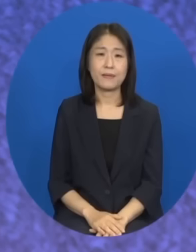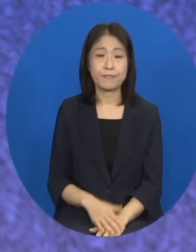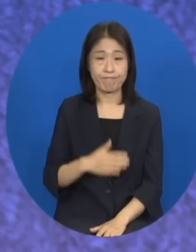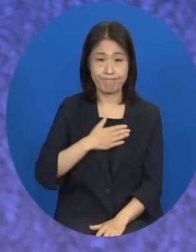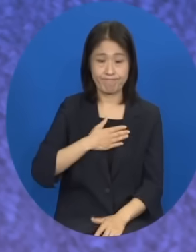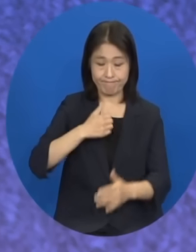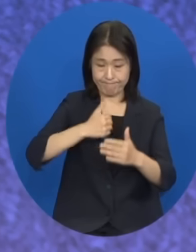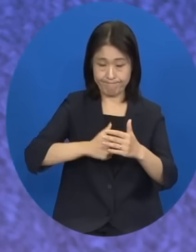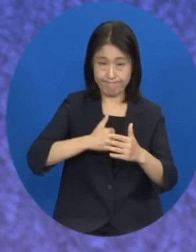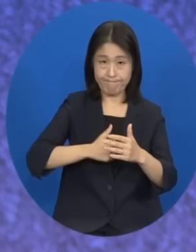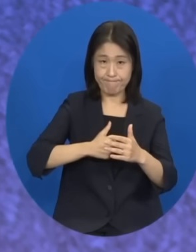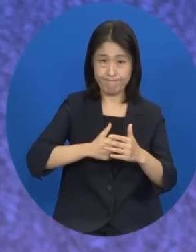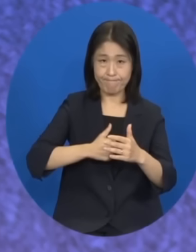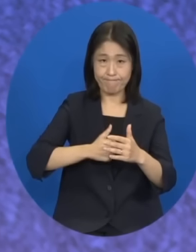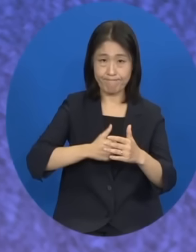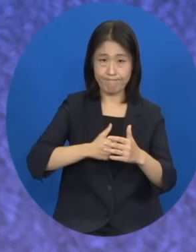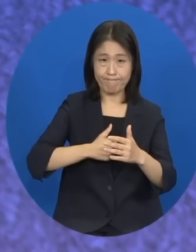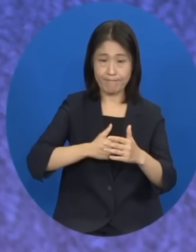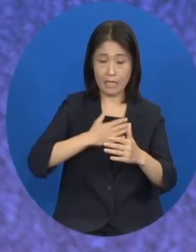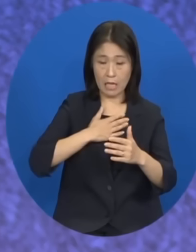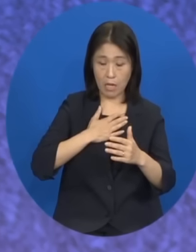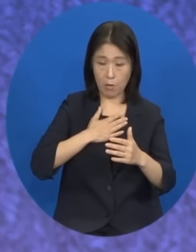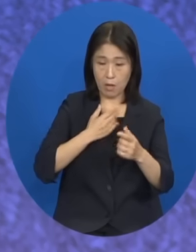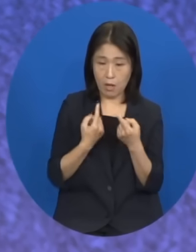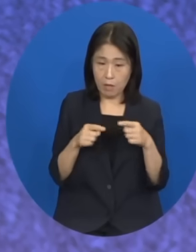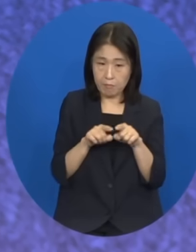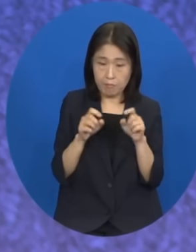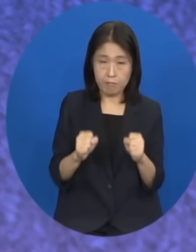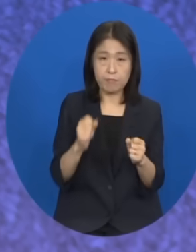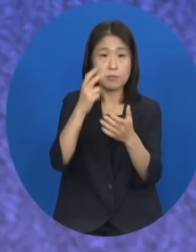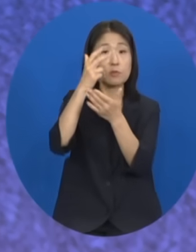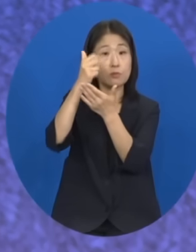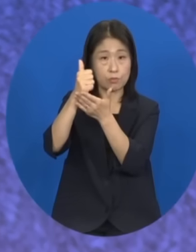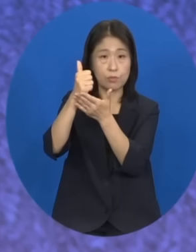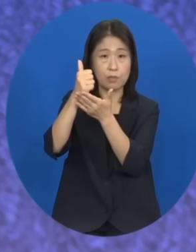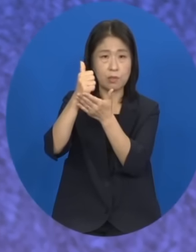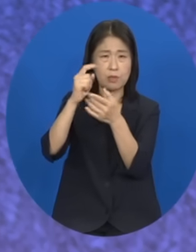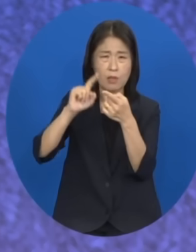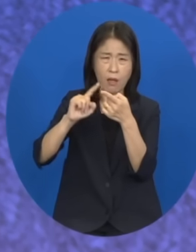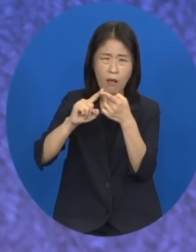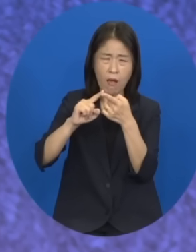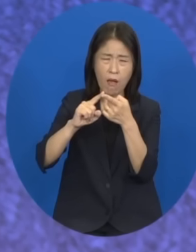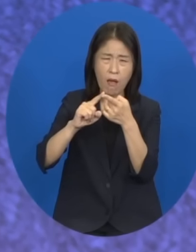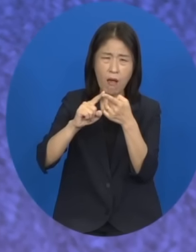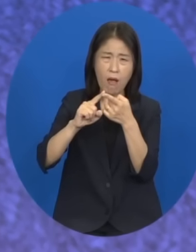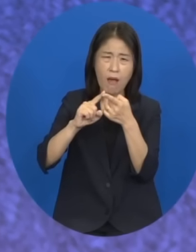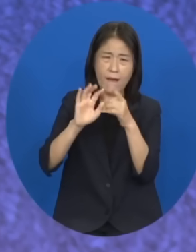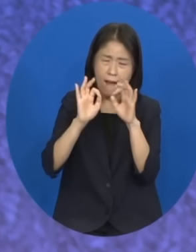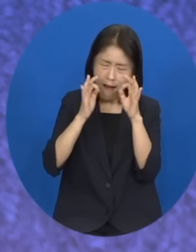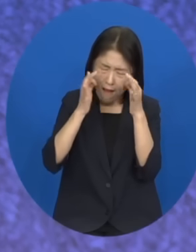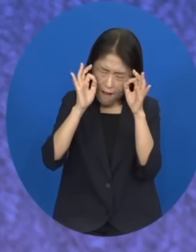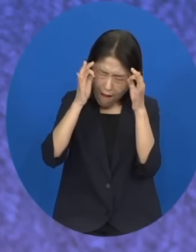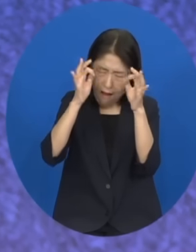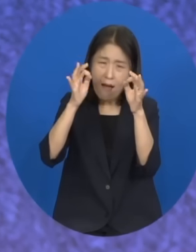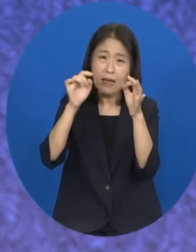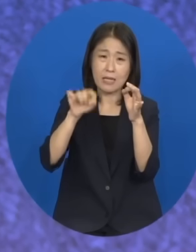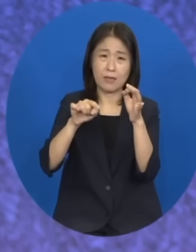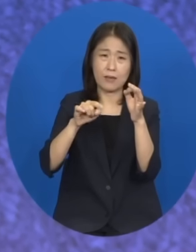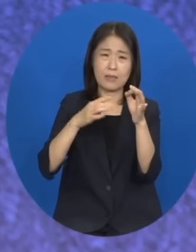안에 일어나는 이 나와 함께 계시는 주님에 대한 열망이 저만의 문제가